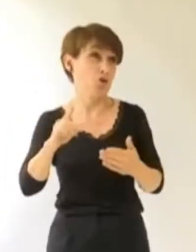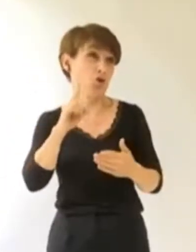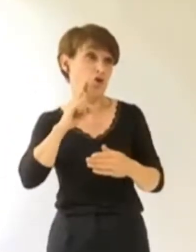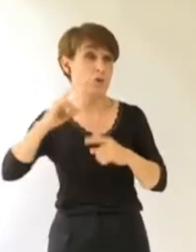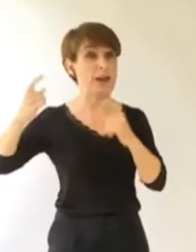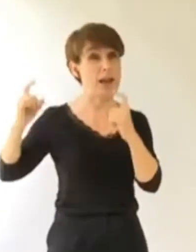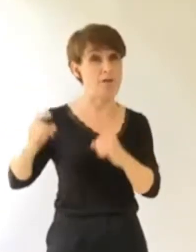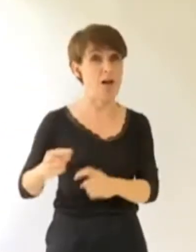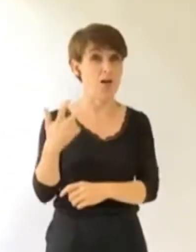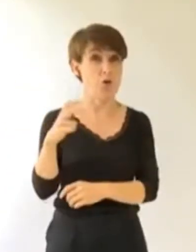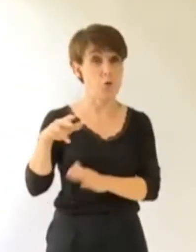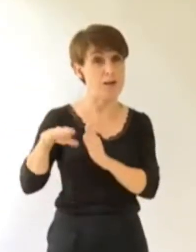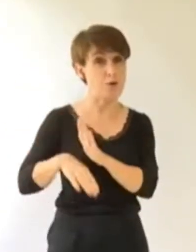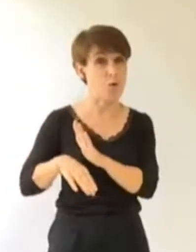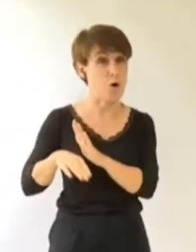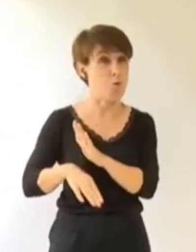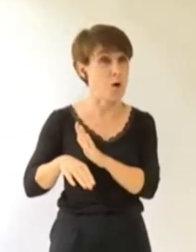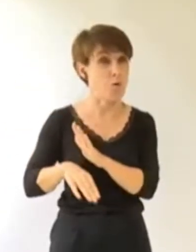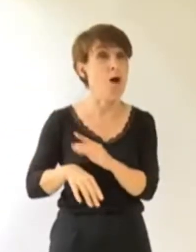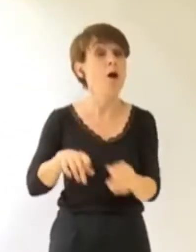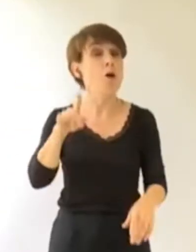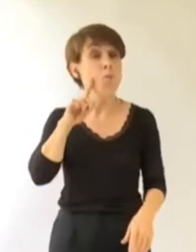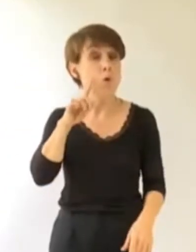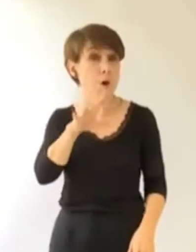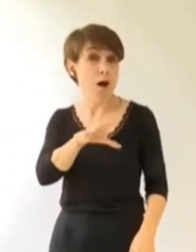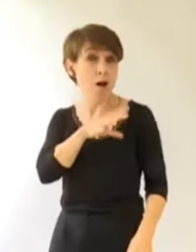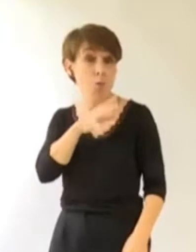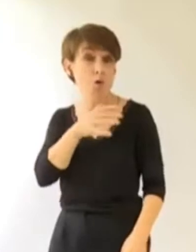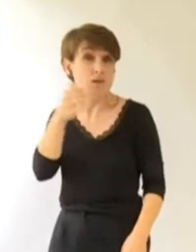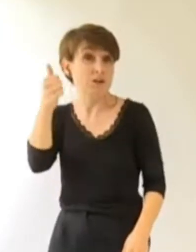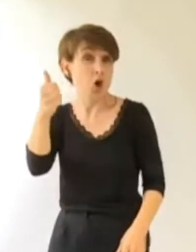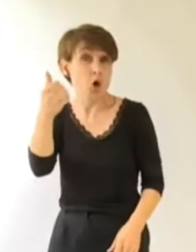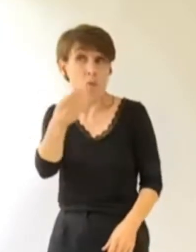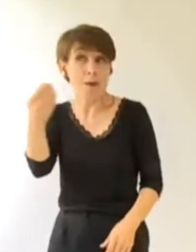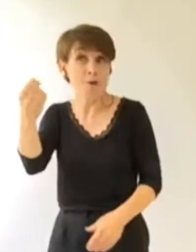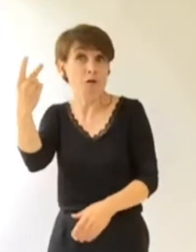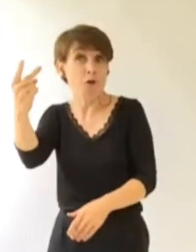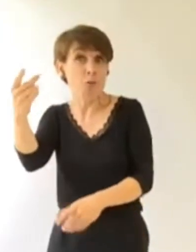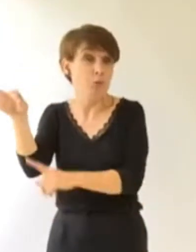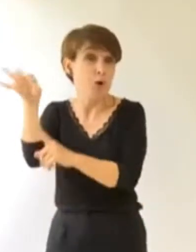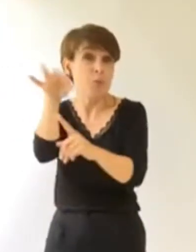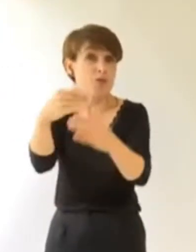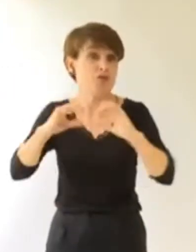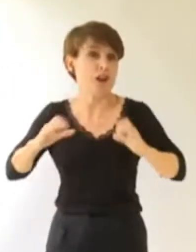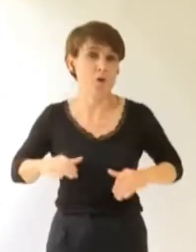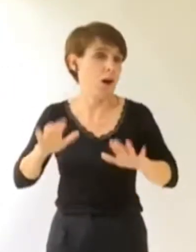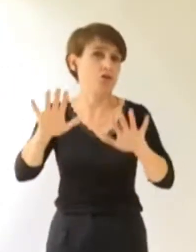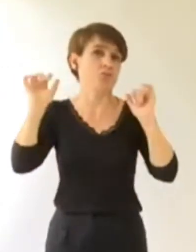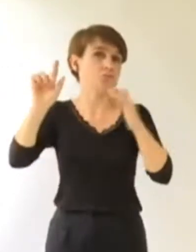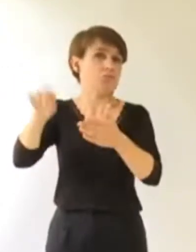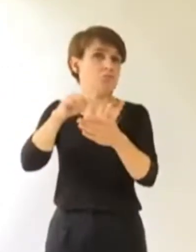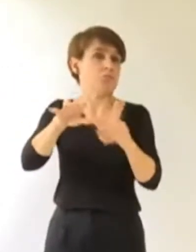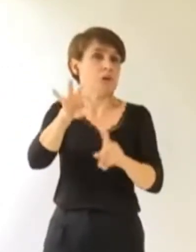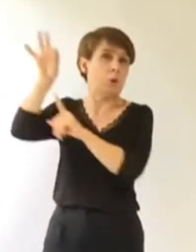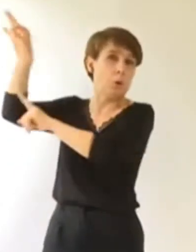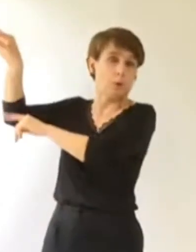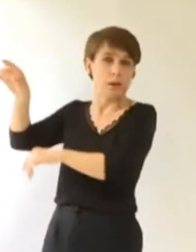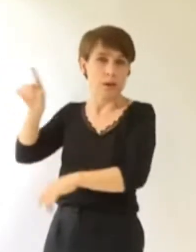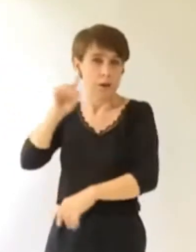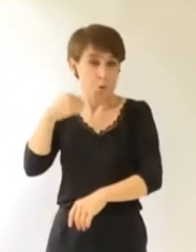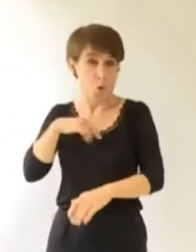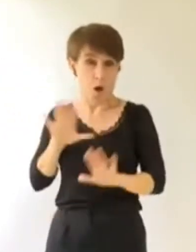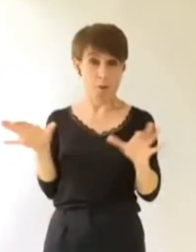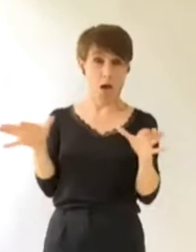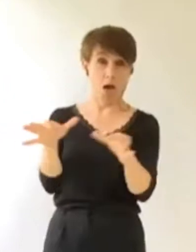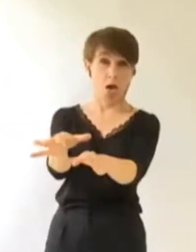les enseignants ne mettaient plus leurs élèves dans ce collège. Parce que vous aviez ghettoisé, parce que c'était